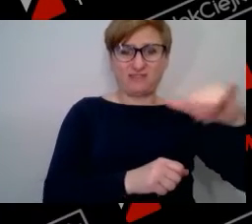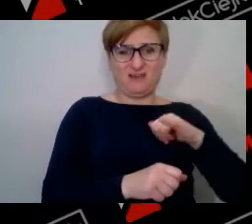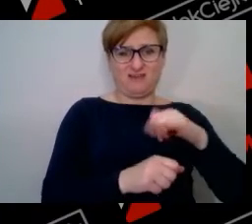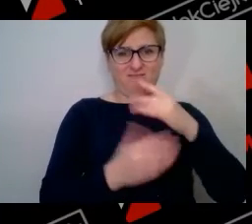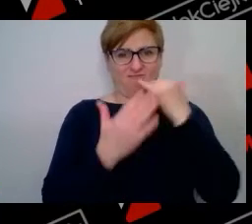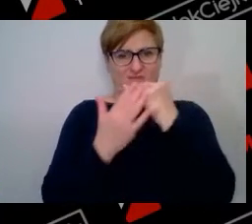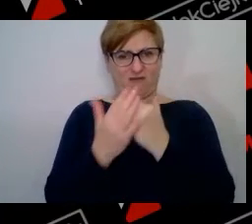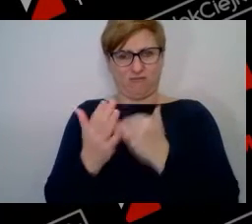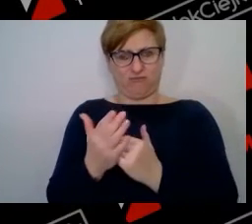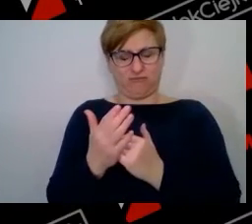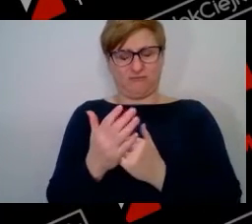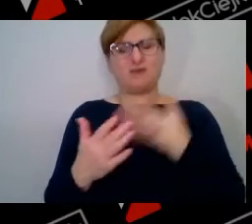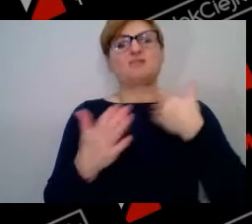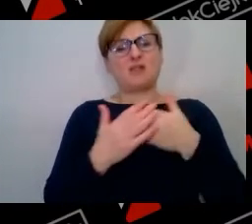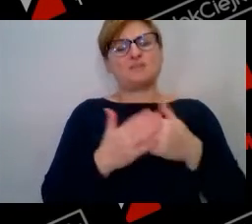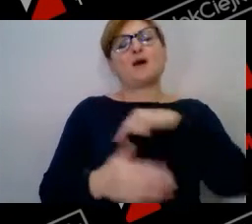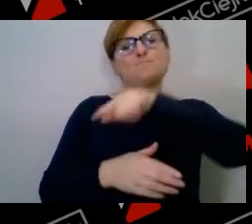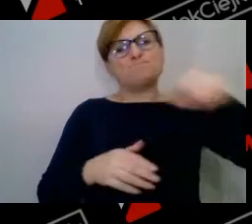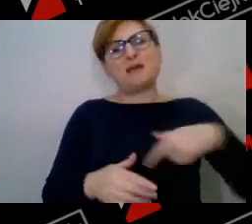postulujemy